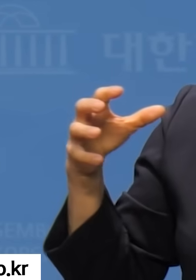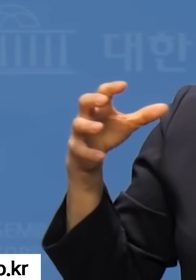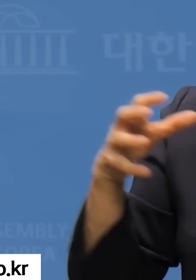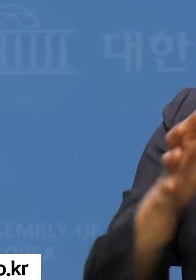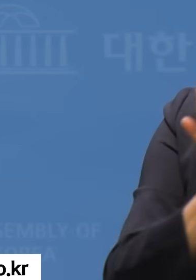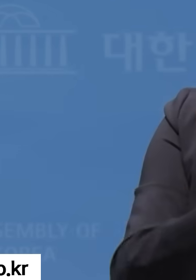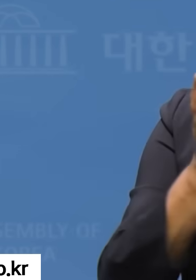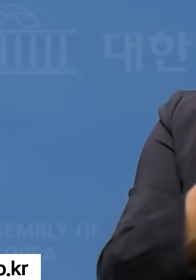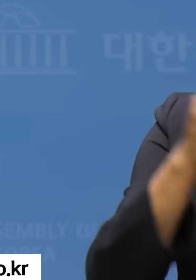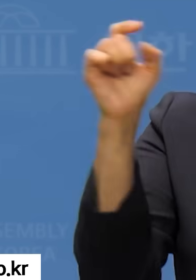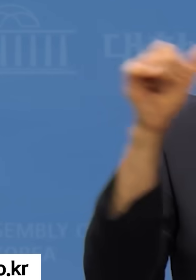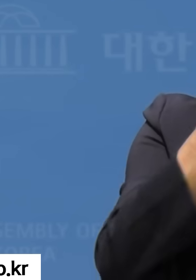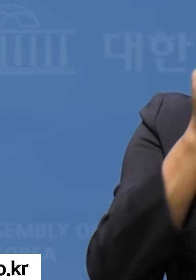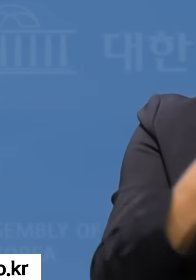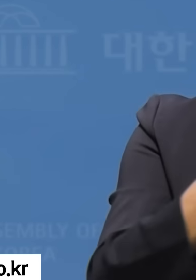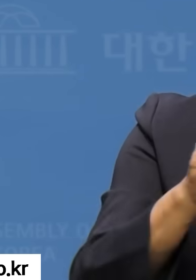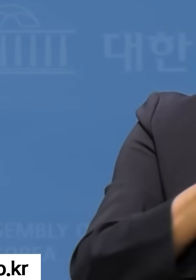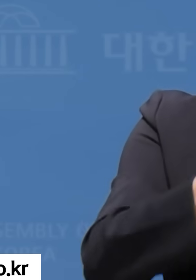과속화되어 있고